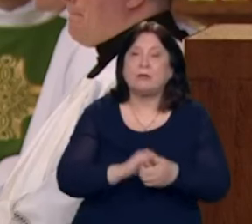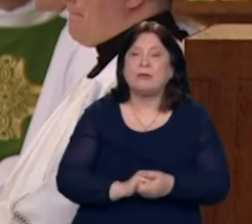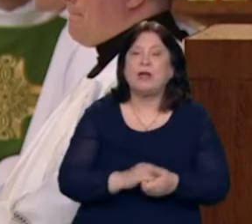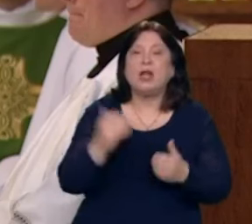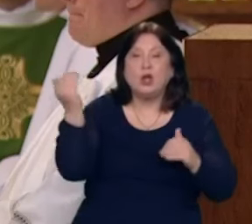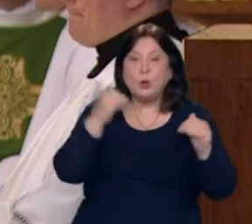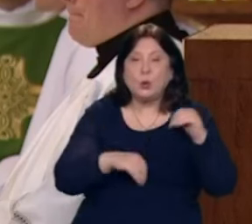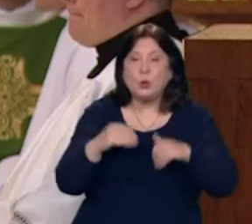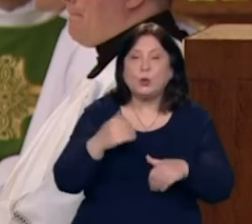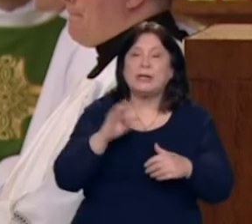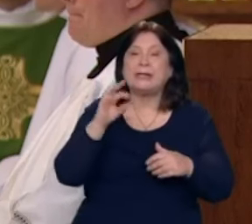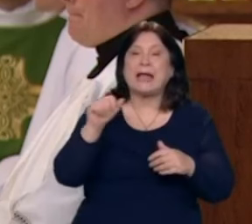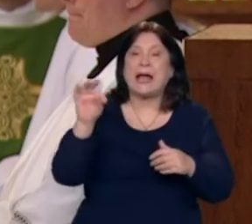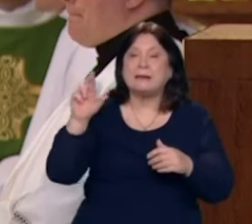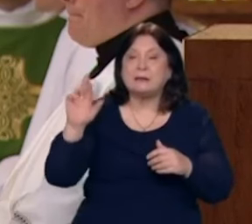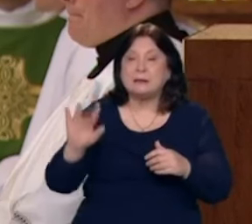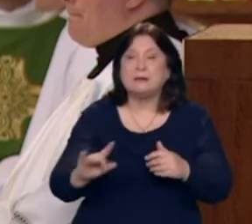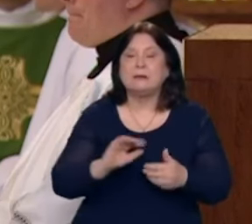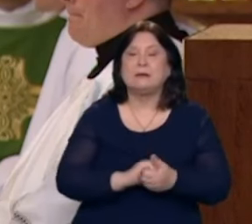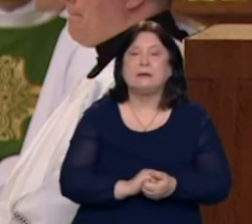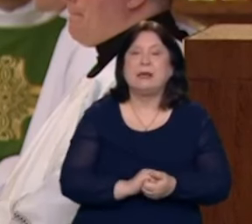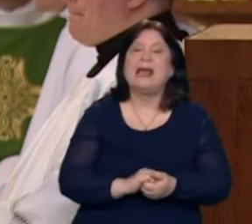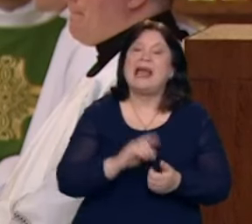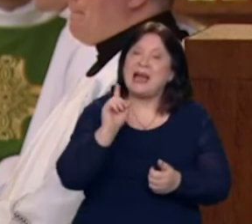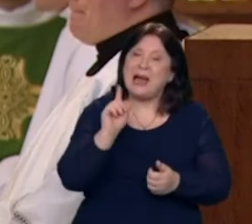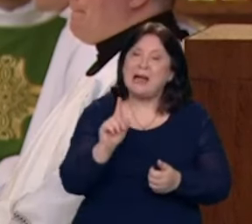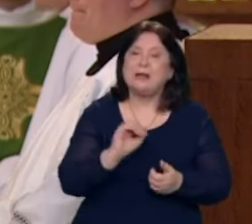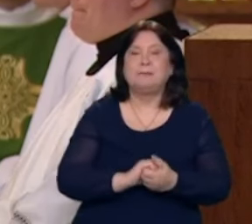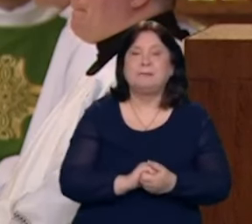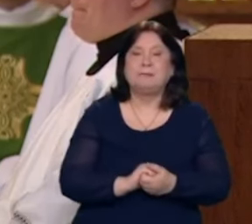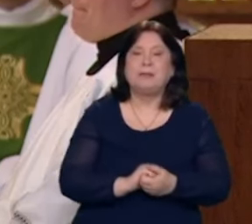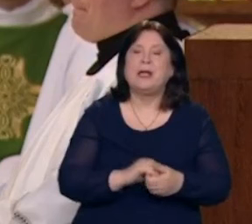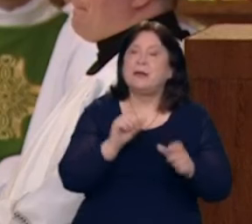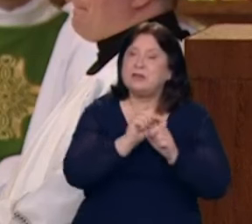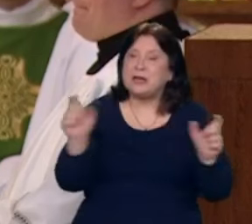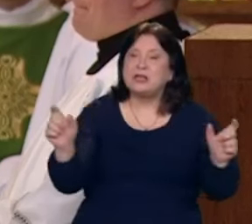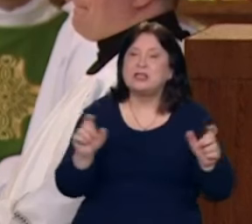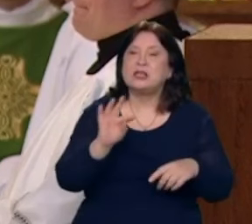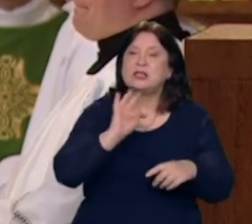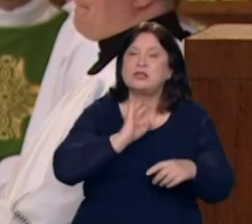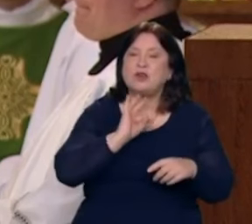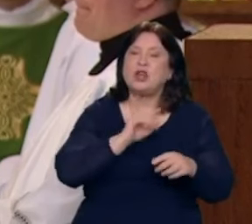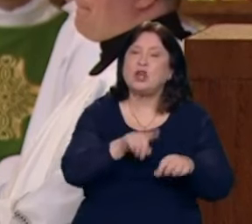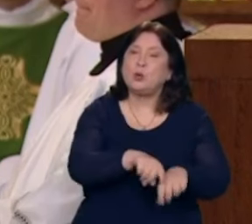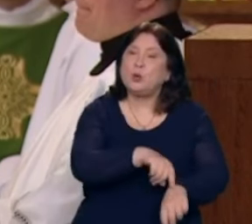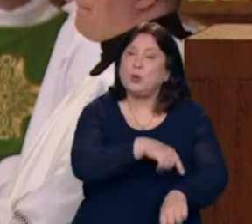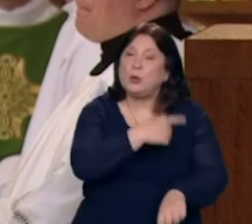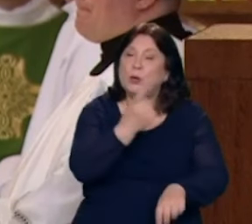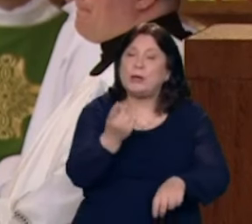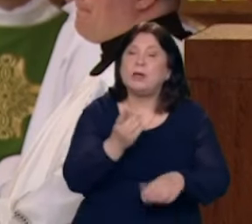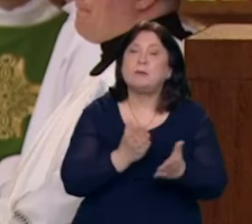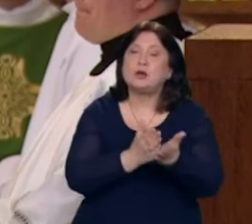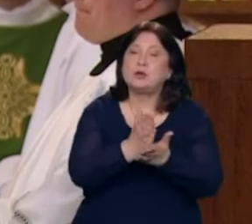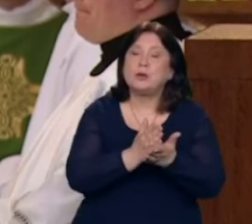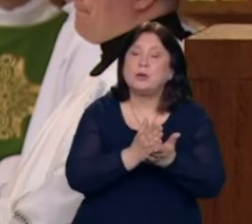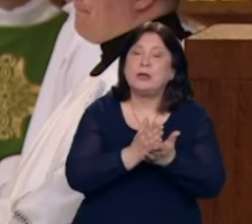góry Tatry to jednak w czasie swojej długiej piotrowej